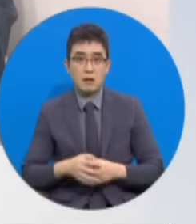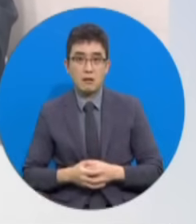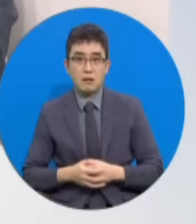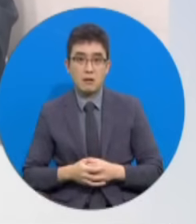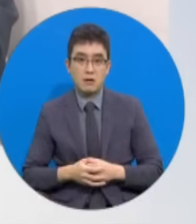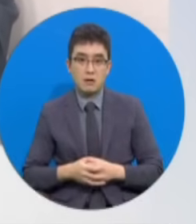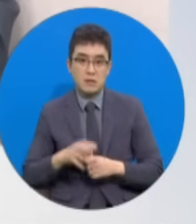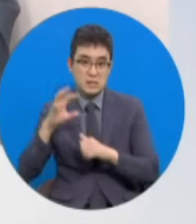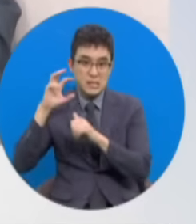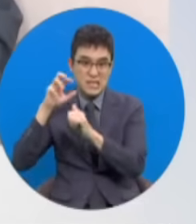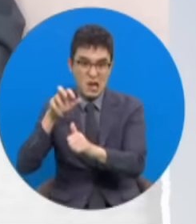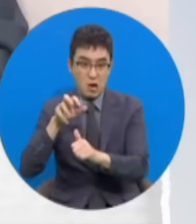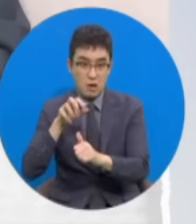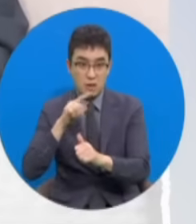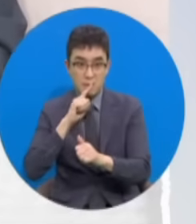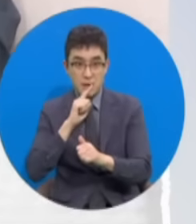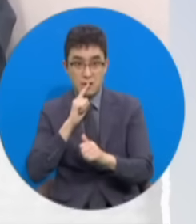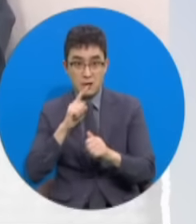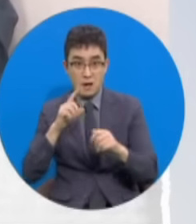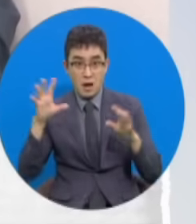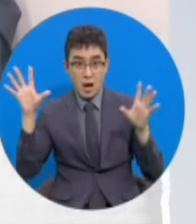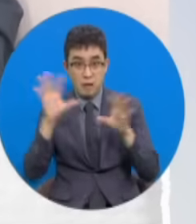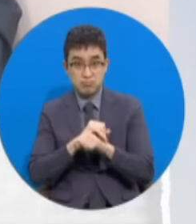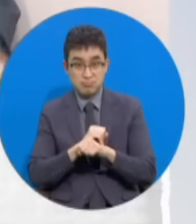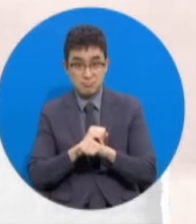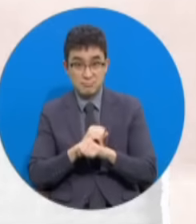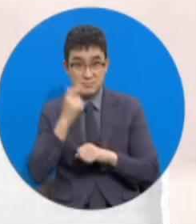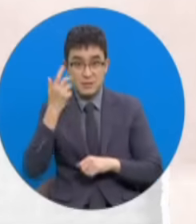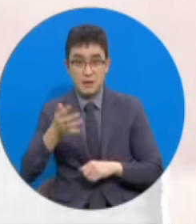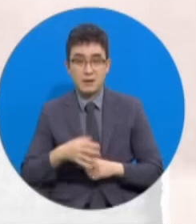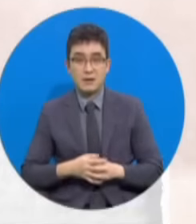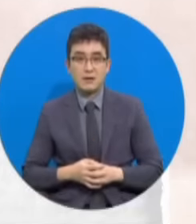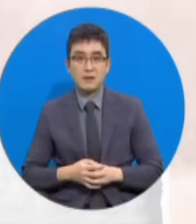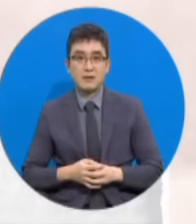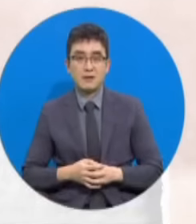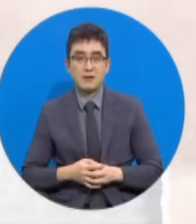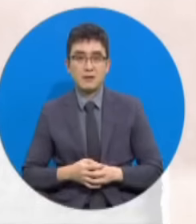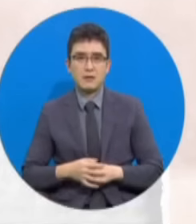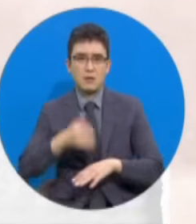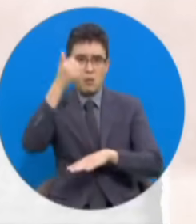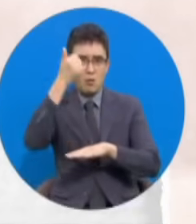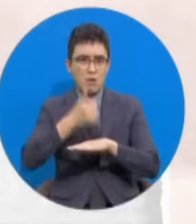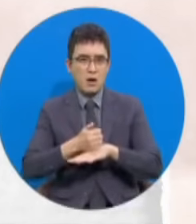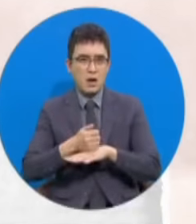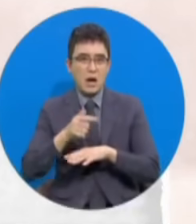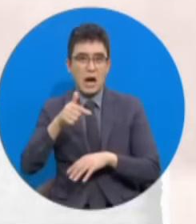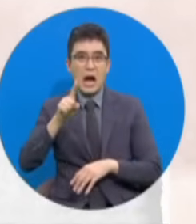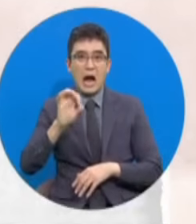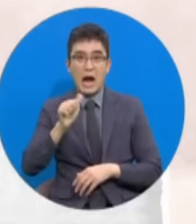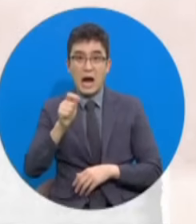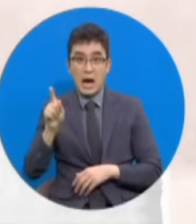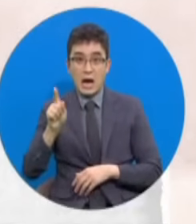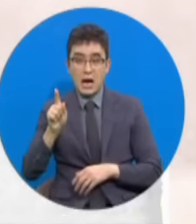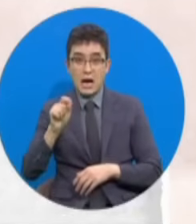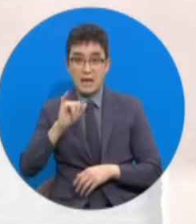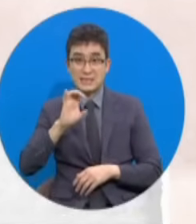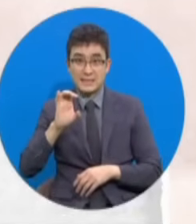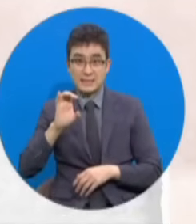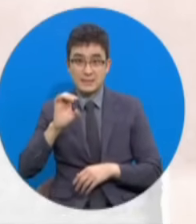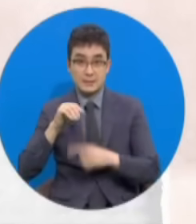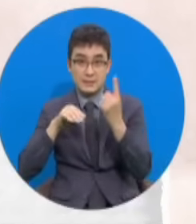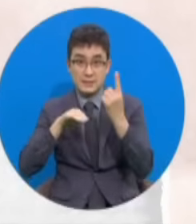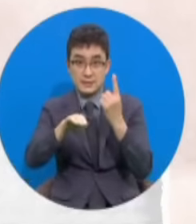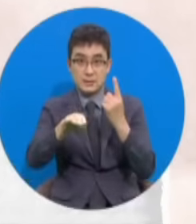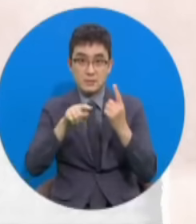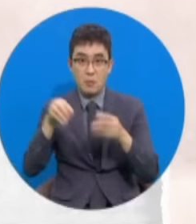제기가 사라질까요? 그래서 그 부분에 대해서 어제 말한 것처럼 결과적으로 강화 IC를 포함하다 보니까 그 길로